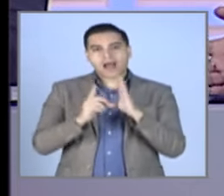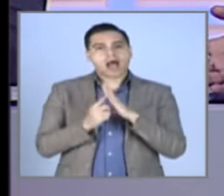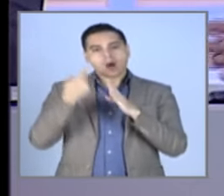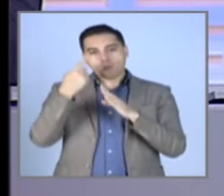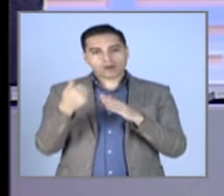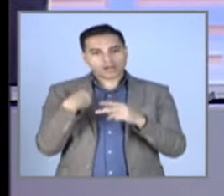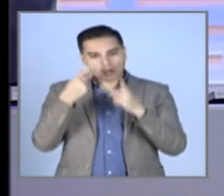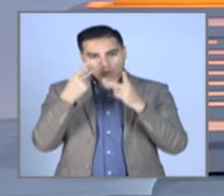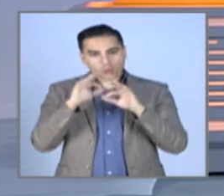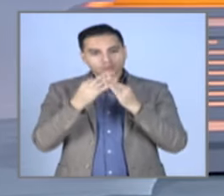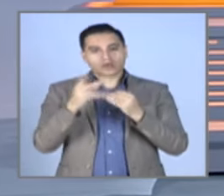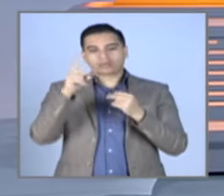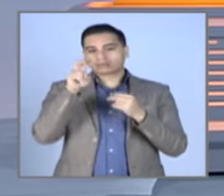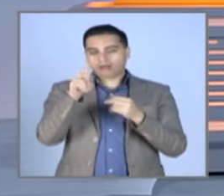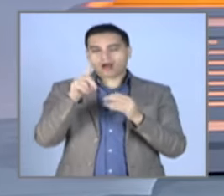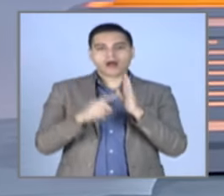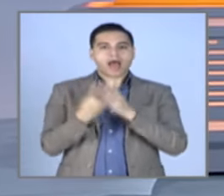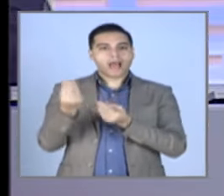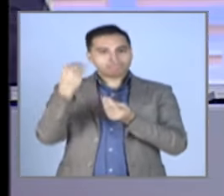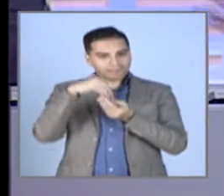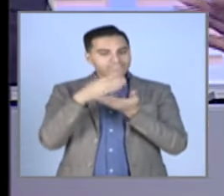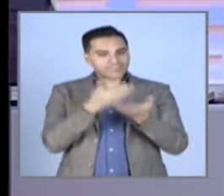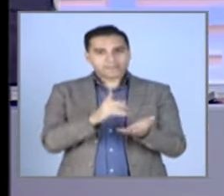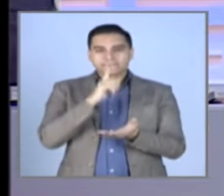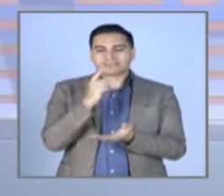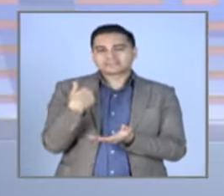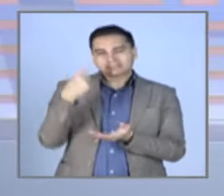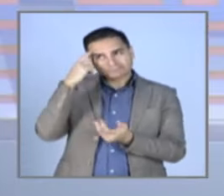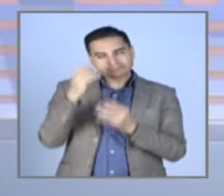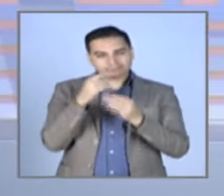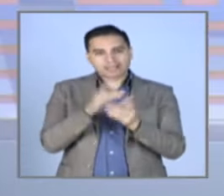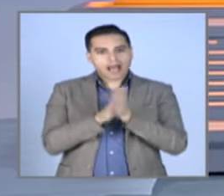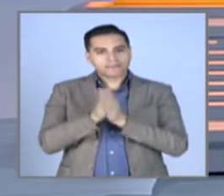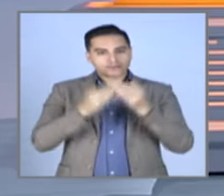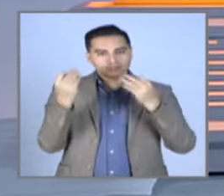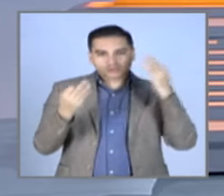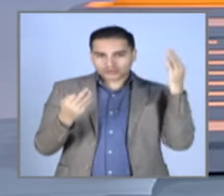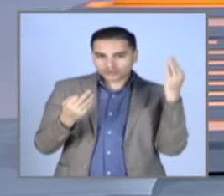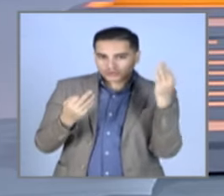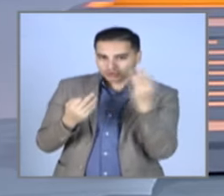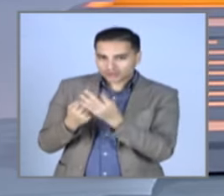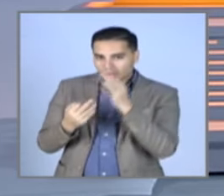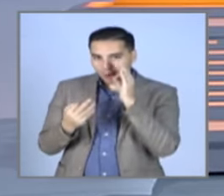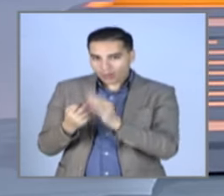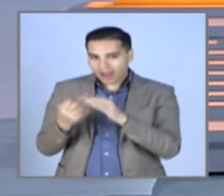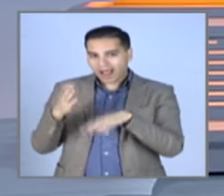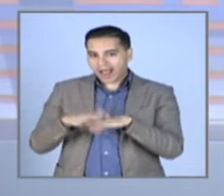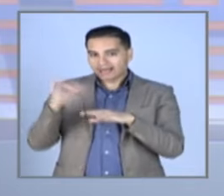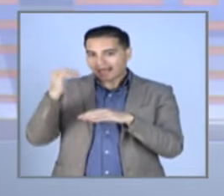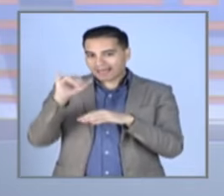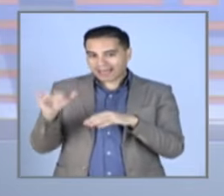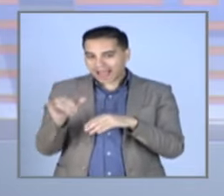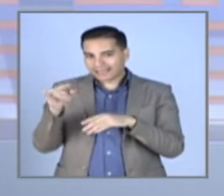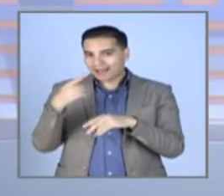عيله طه، عيله شاركت قبل كده، بس بصراحه احنا مستعدين. تحذير شديد اللهجه يا يحيى،